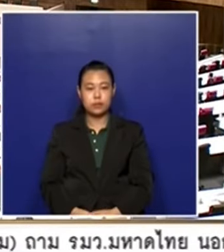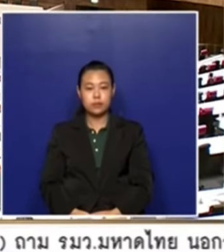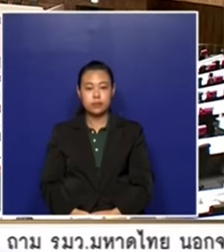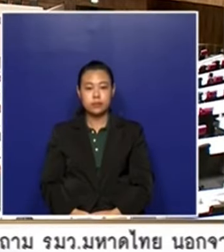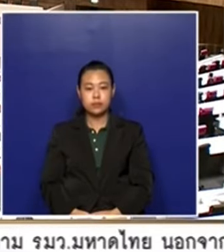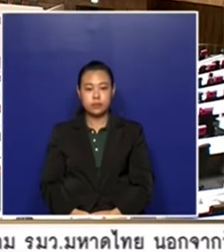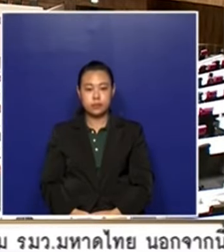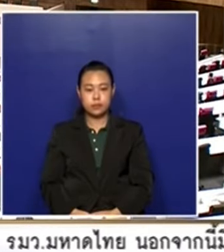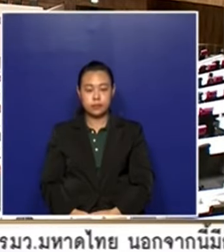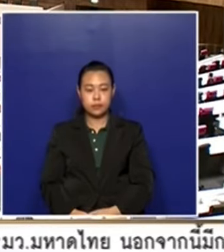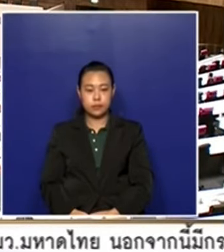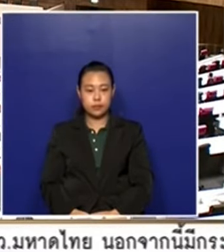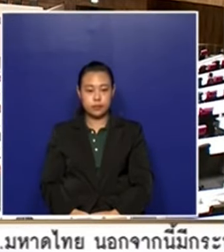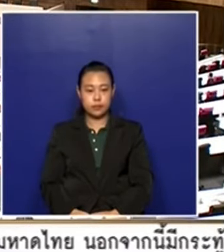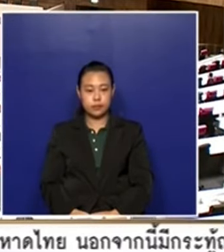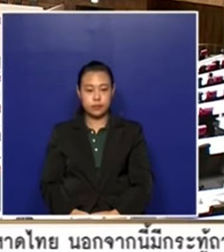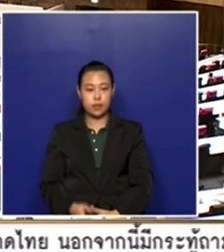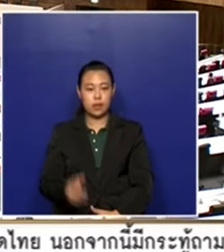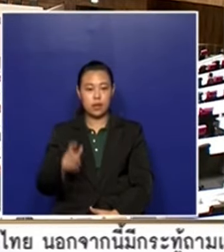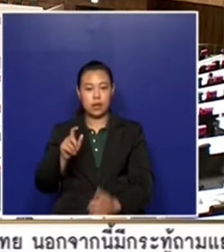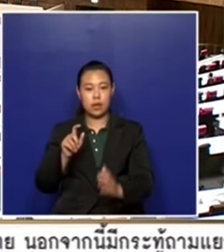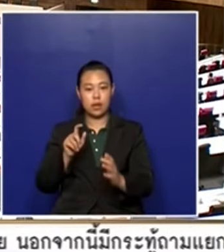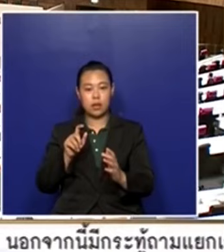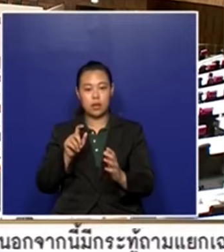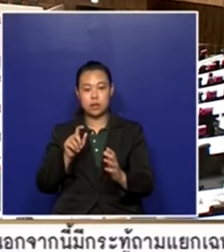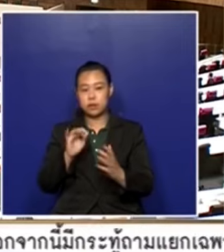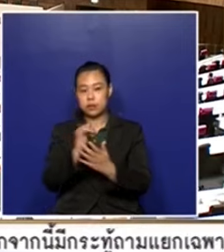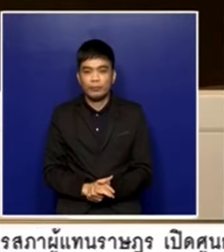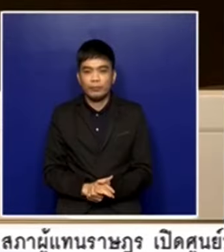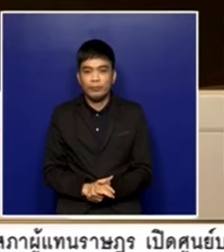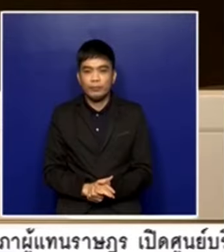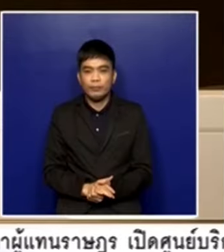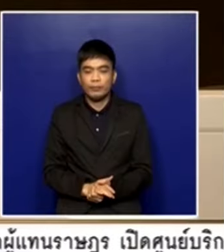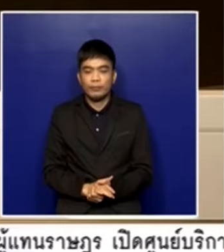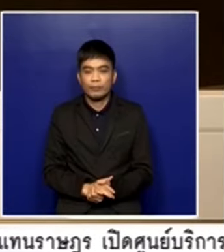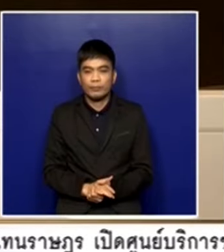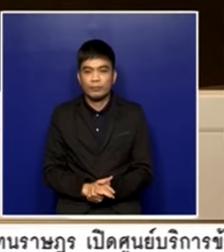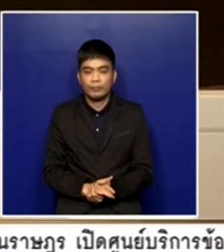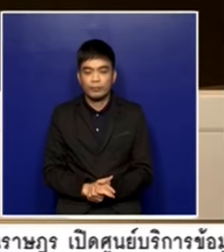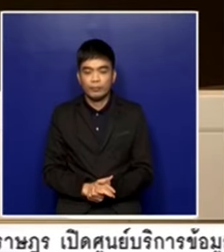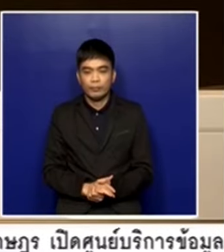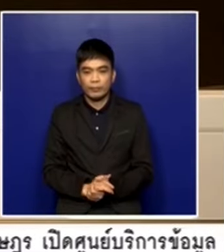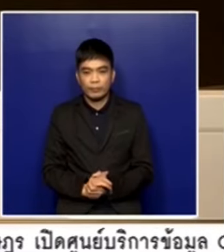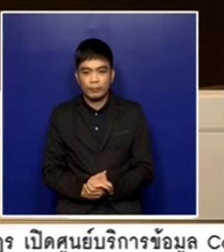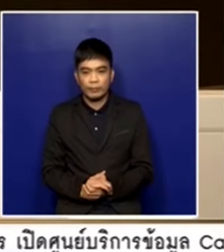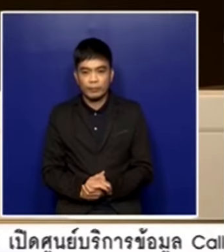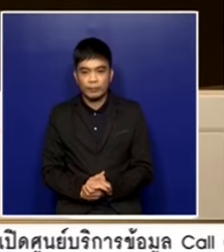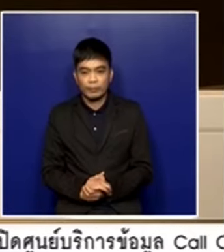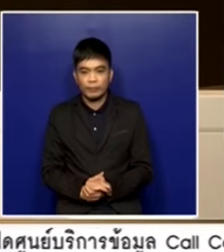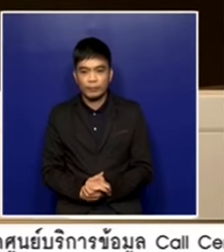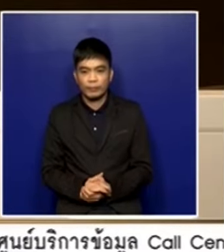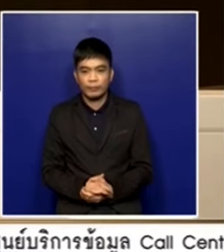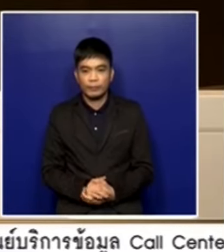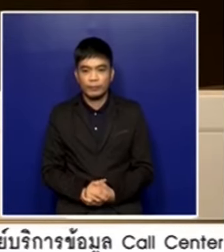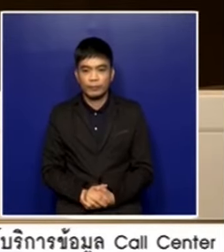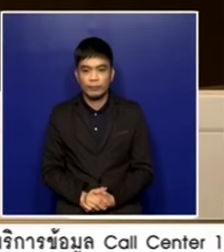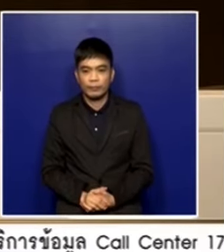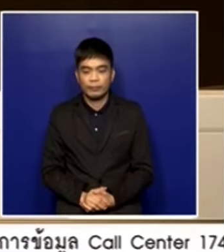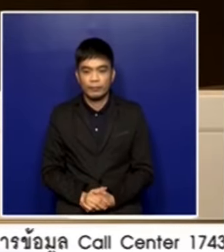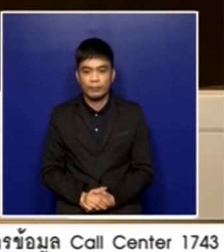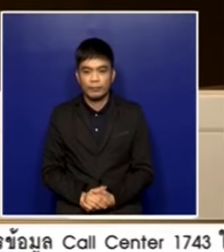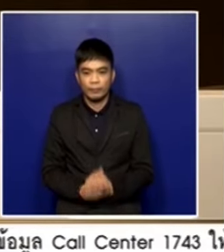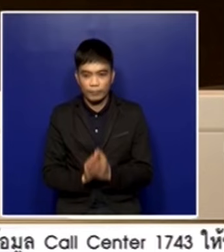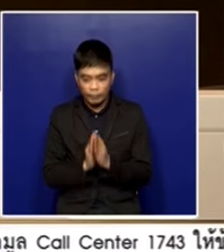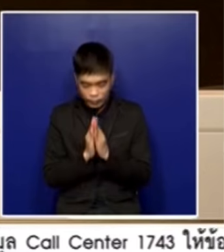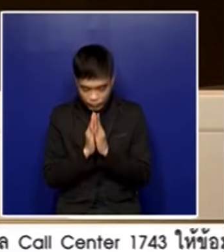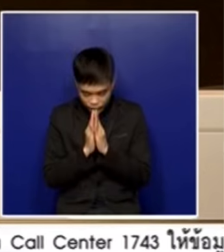ส่ง 3นูนในส่วนของพรรคประชาธิปัตย์ในส่วนของพรรคภูมิใจไทยนะครับต้องดูท่าทีว่าในเรื่องนี้จะเป็นยังไงเพราะเรื่องนี้